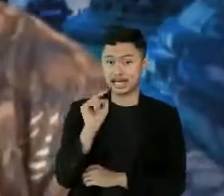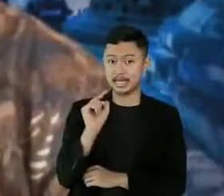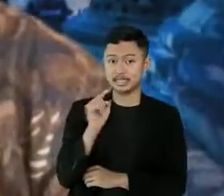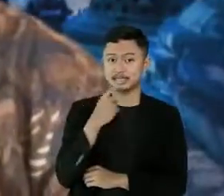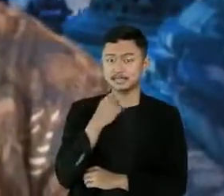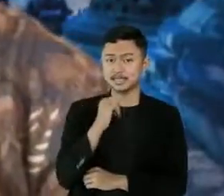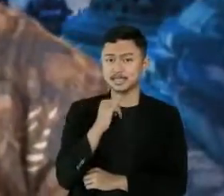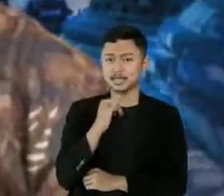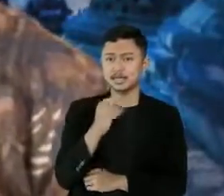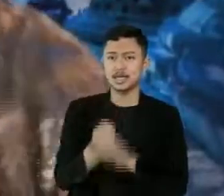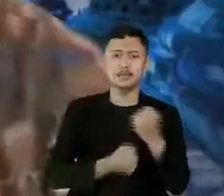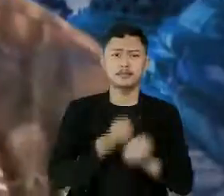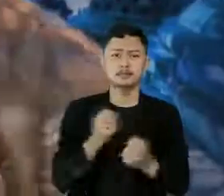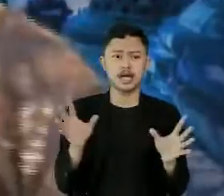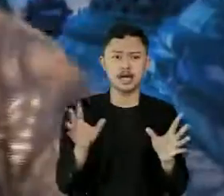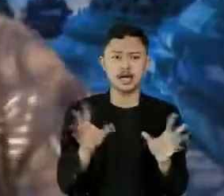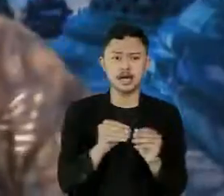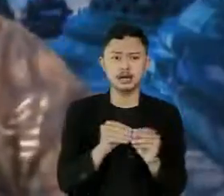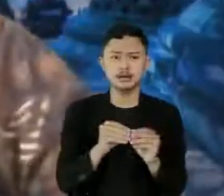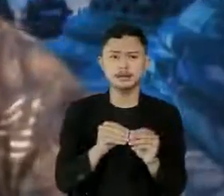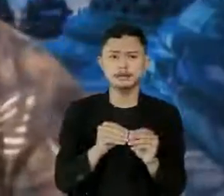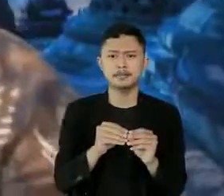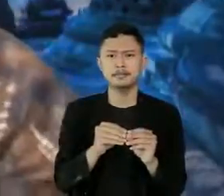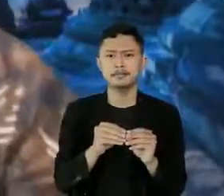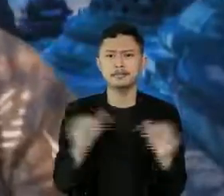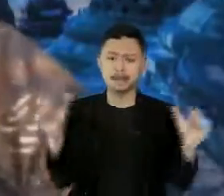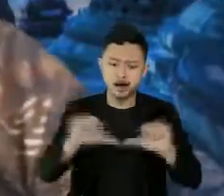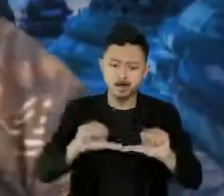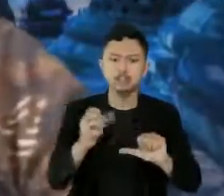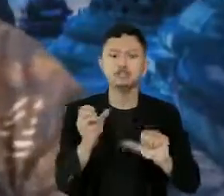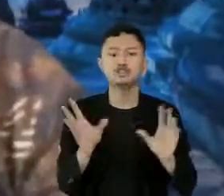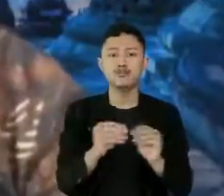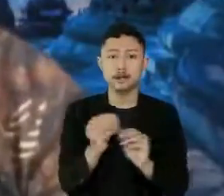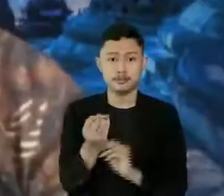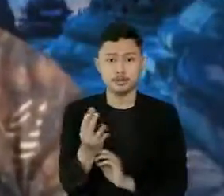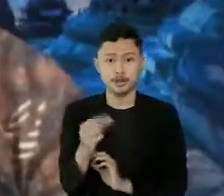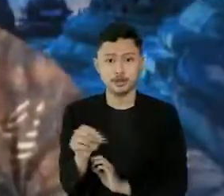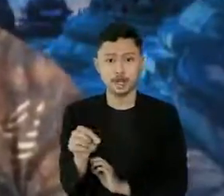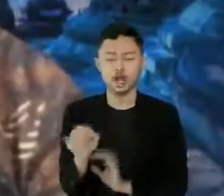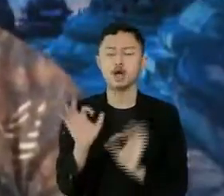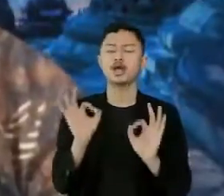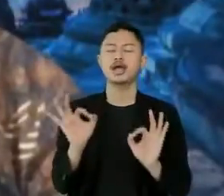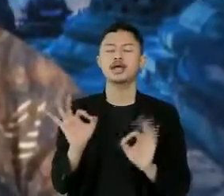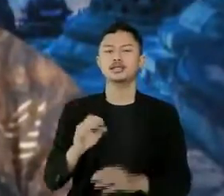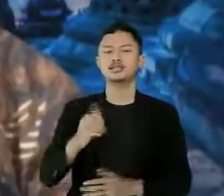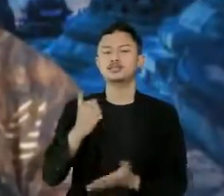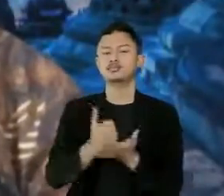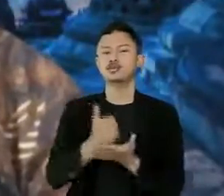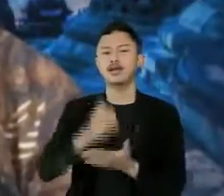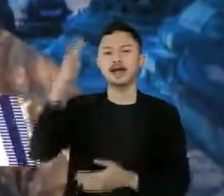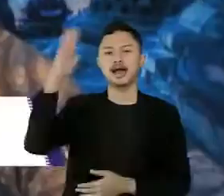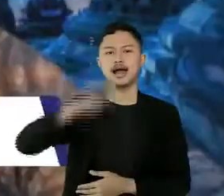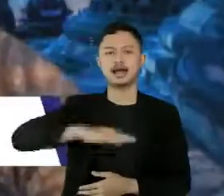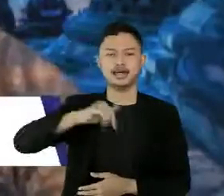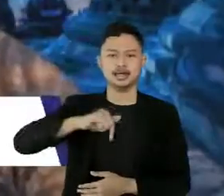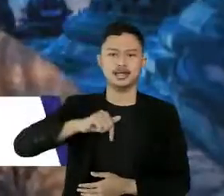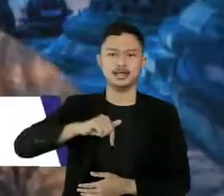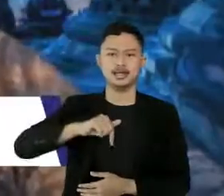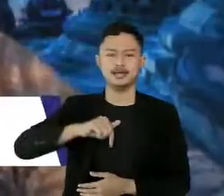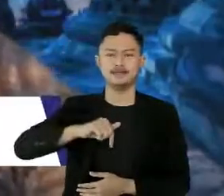ada berapa pengusaha dan restoran yang belum tikar. Nah, ini mungkin saya bisa sampaikan bahwa sampai hari ini secara